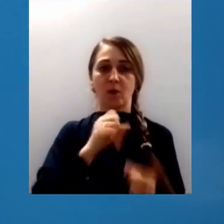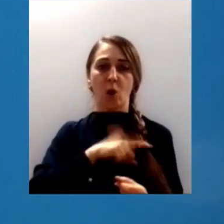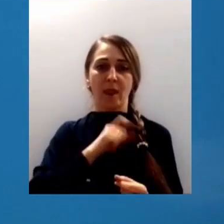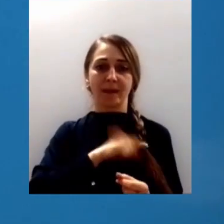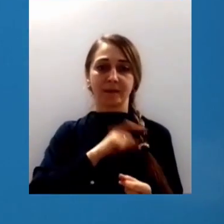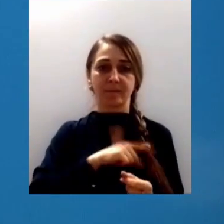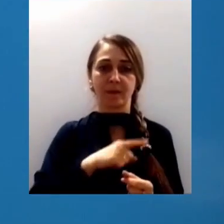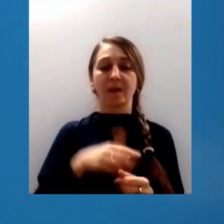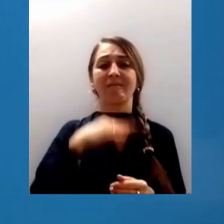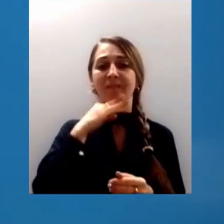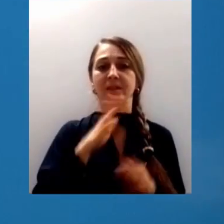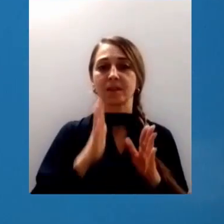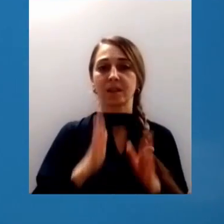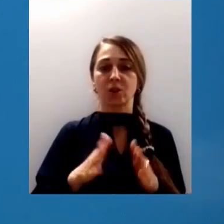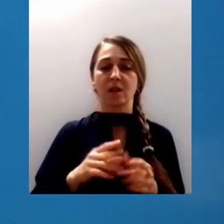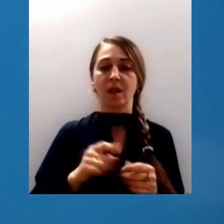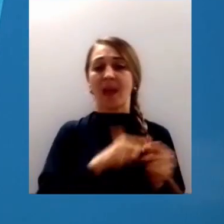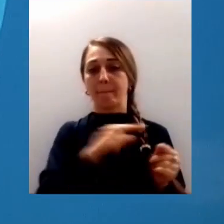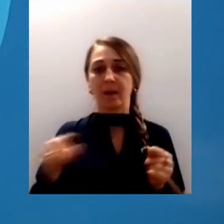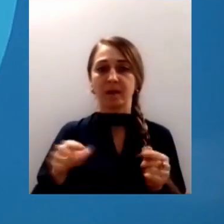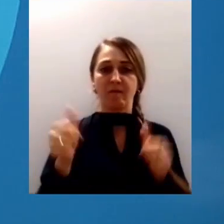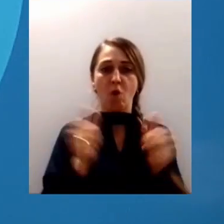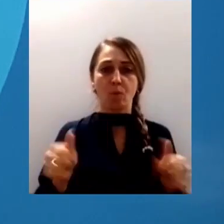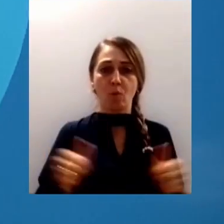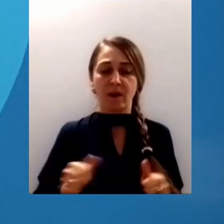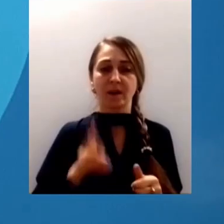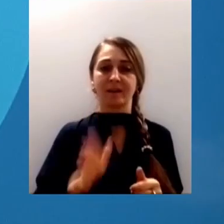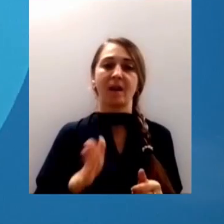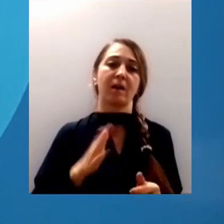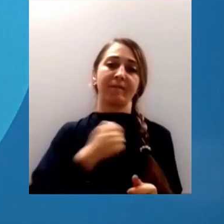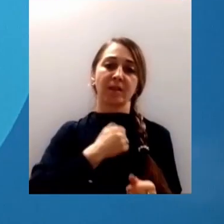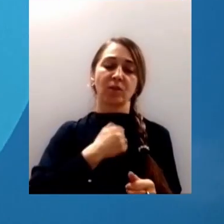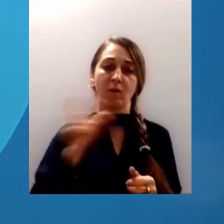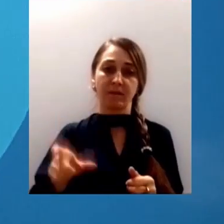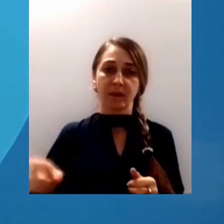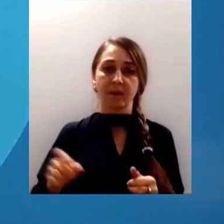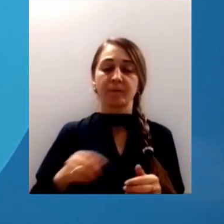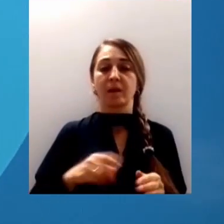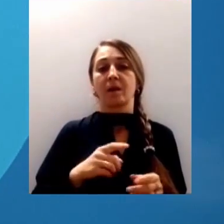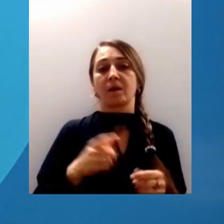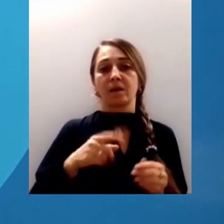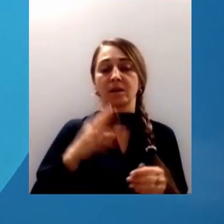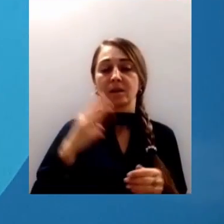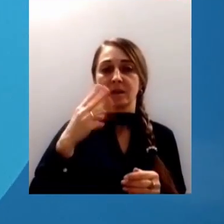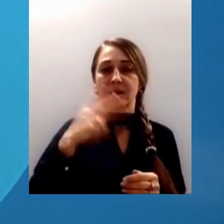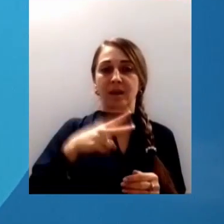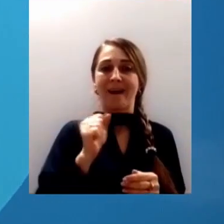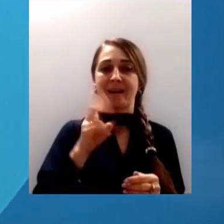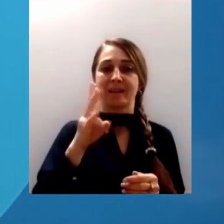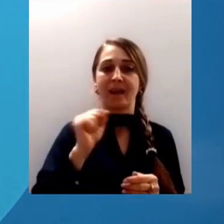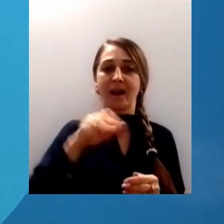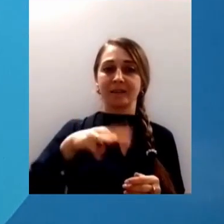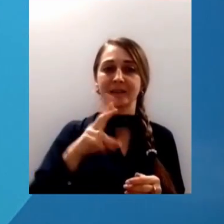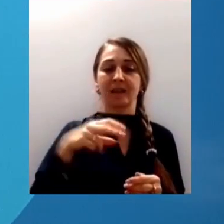Вистачить лише на період формування. Так військові оцінюють будівлі на канатні 35 та 33, які віддали під потреби Сил